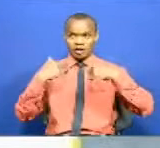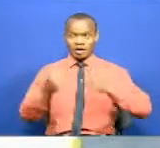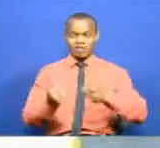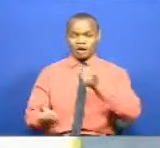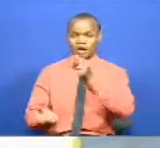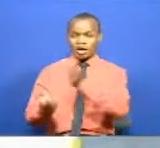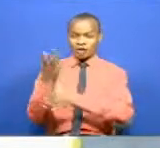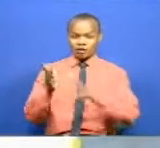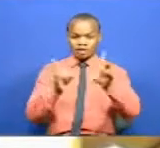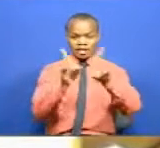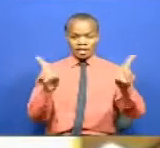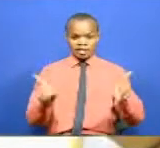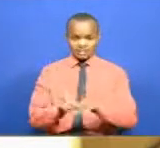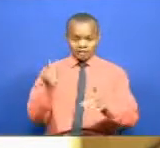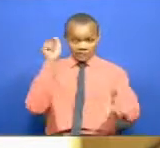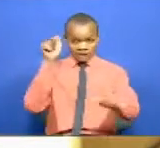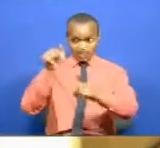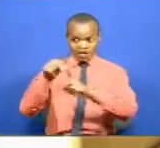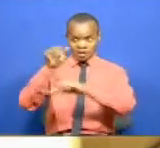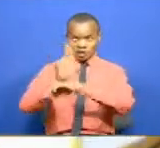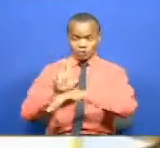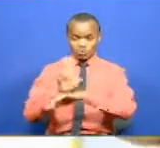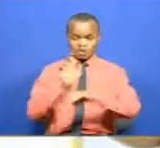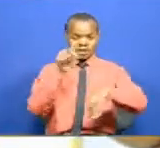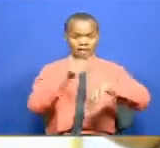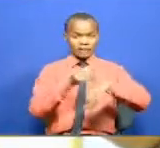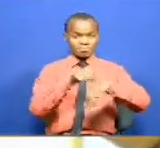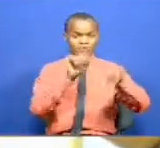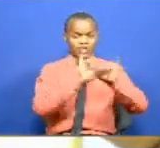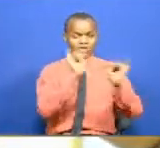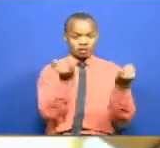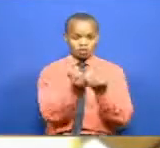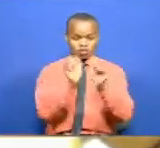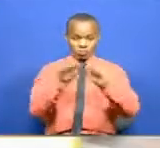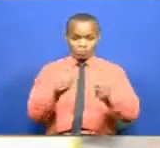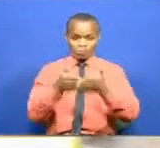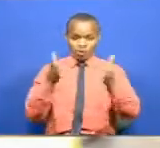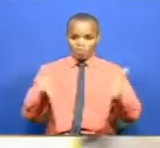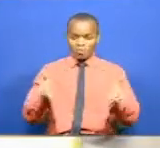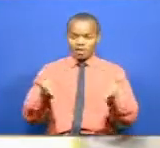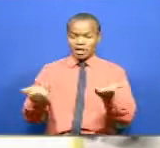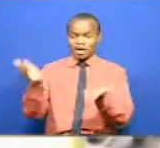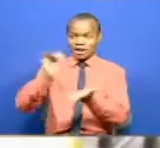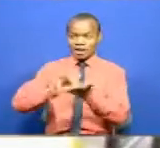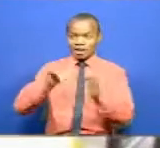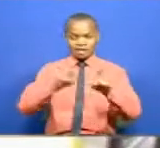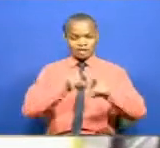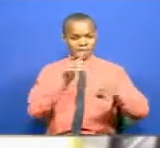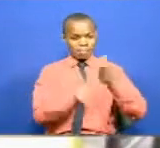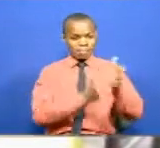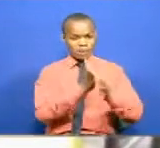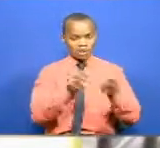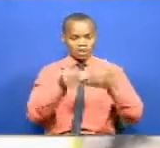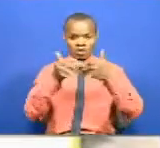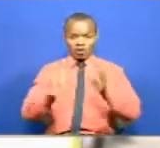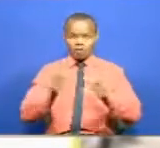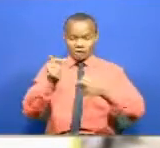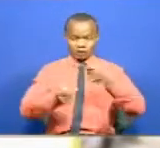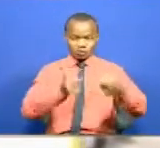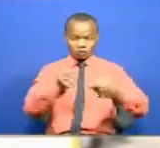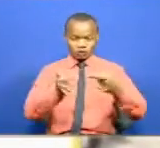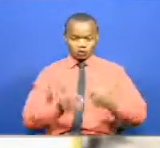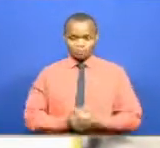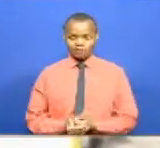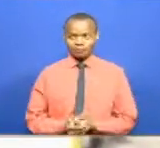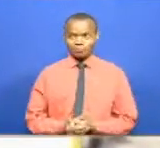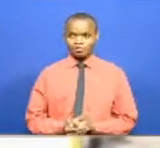dawati inayonuiwa kutumika wakati taasisi za masomo zitakapofunguliwa tena huku maandalizi ya ufunguzi huo yakiendelea.